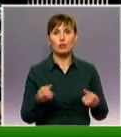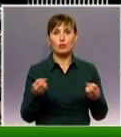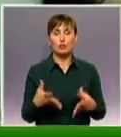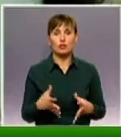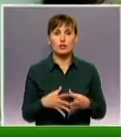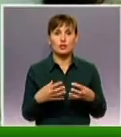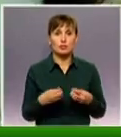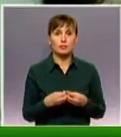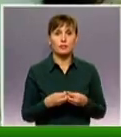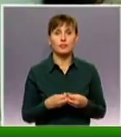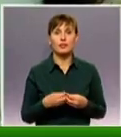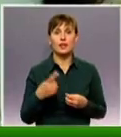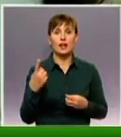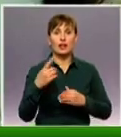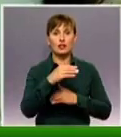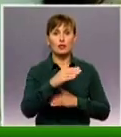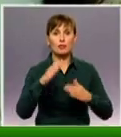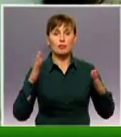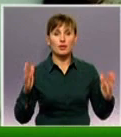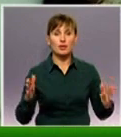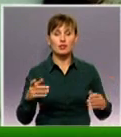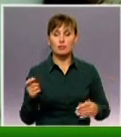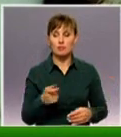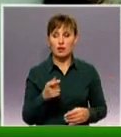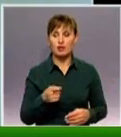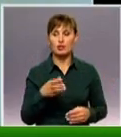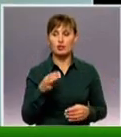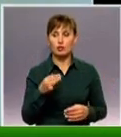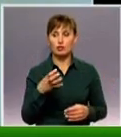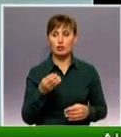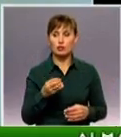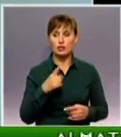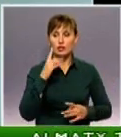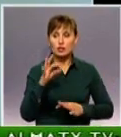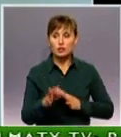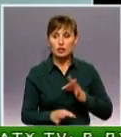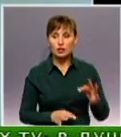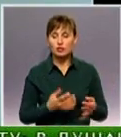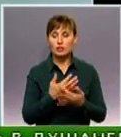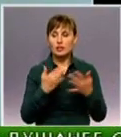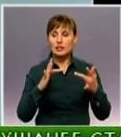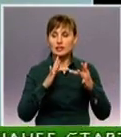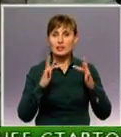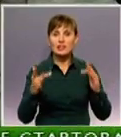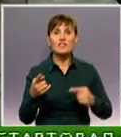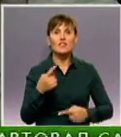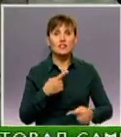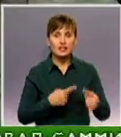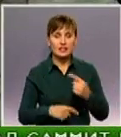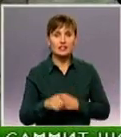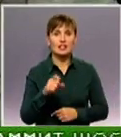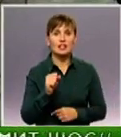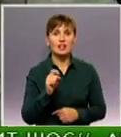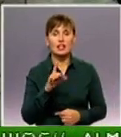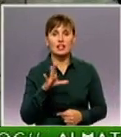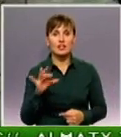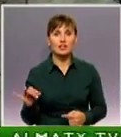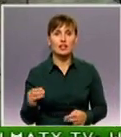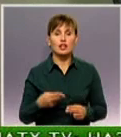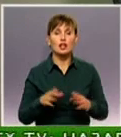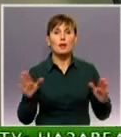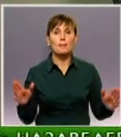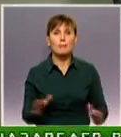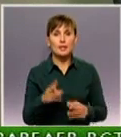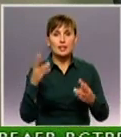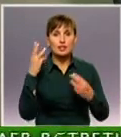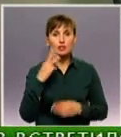сем одним баннером дизайнеры не ограничились буквально за сутки они создали сайт Верните Харви подле ричную песню Моби